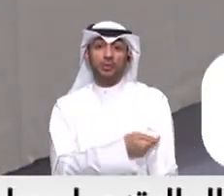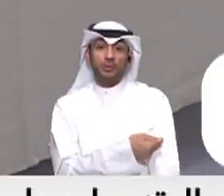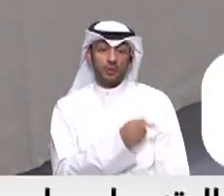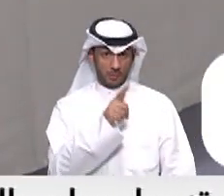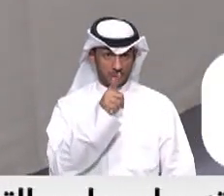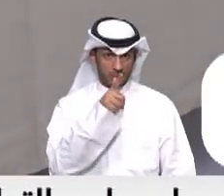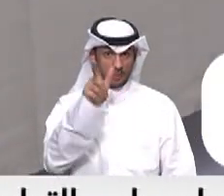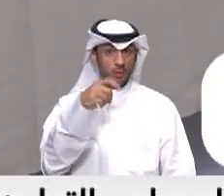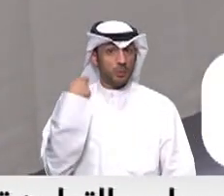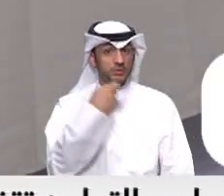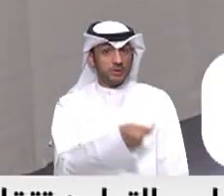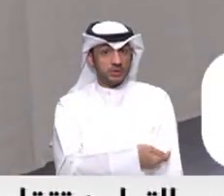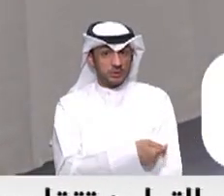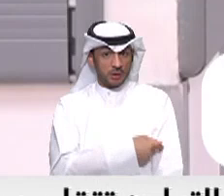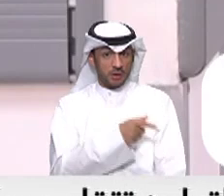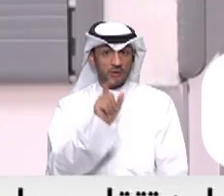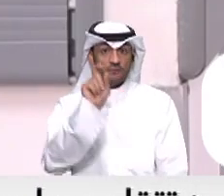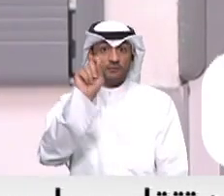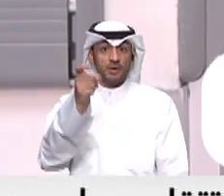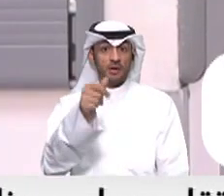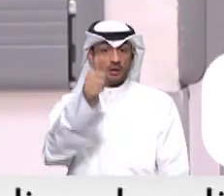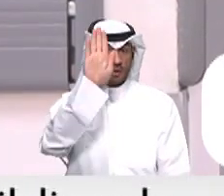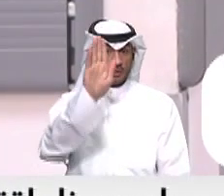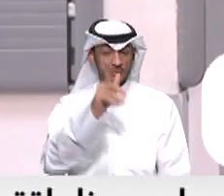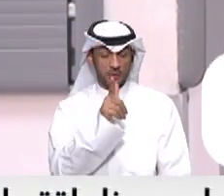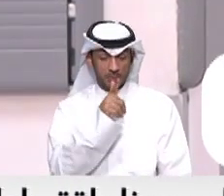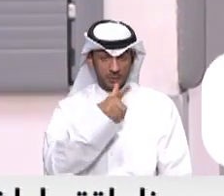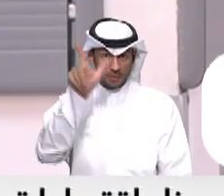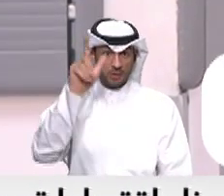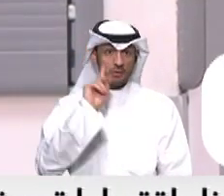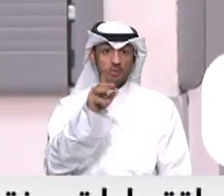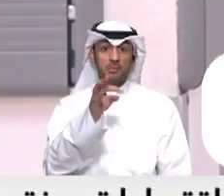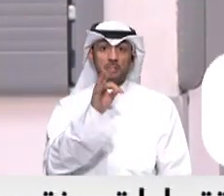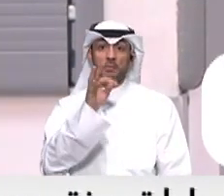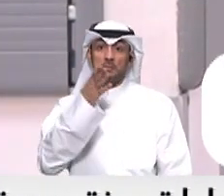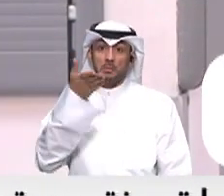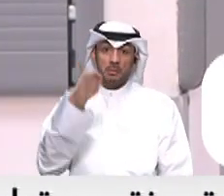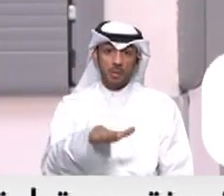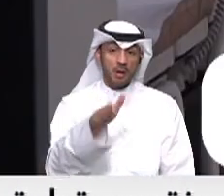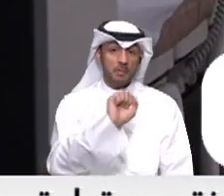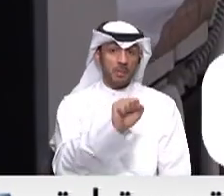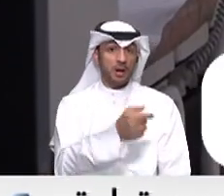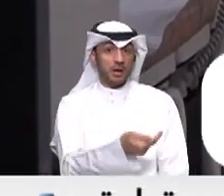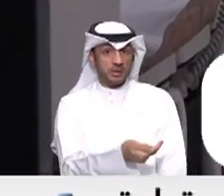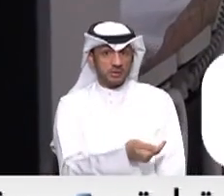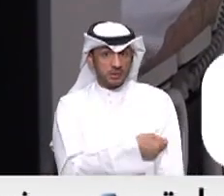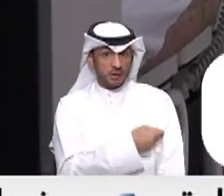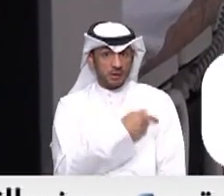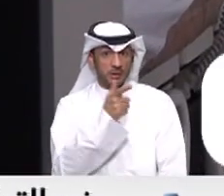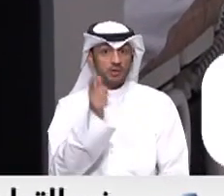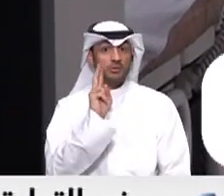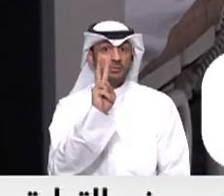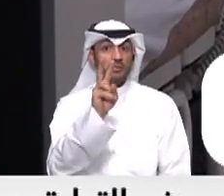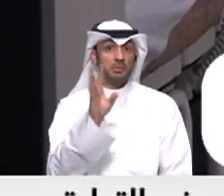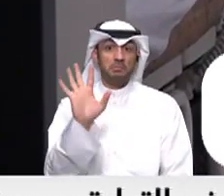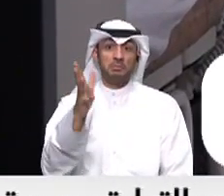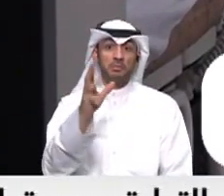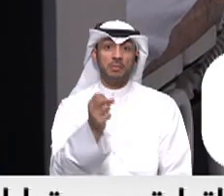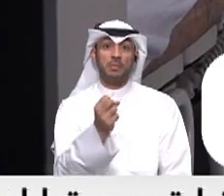وزير الصحة اللبناني فراس الأبيض تحدث عن أن عدد ضحايا القطاع الصحي والاستشفائي